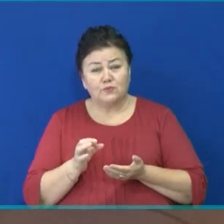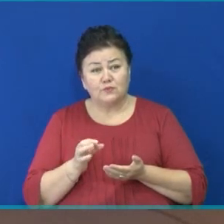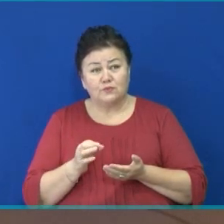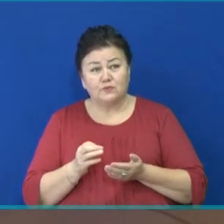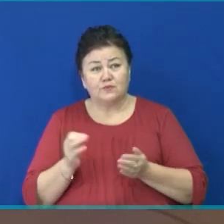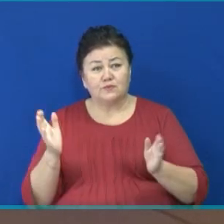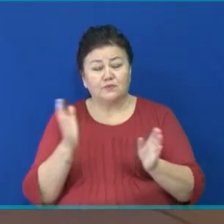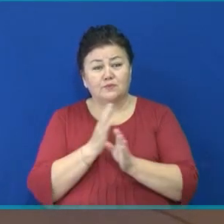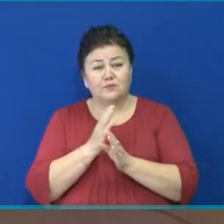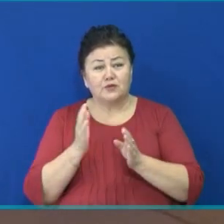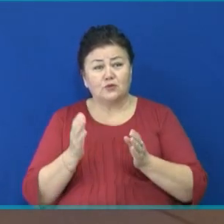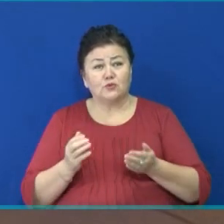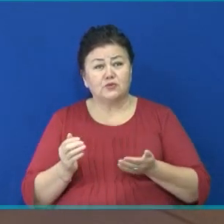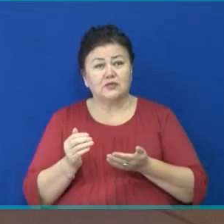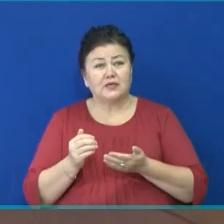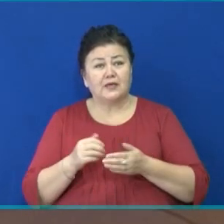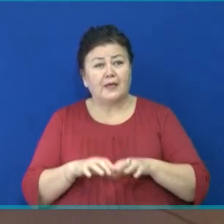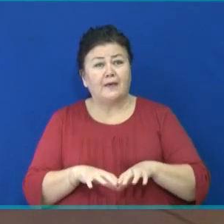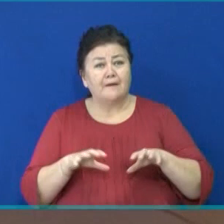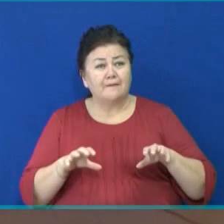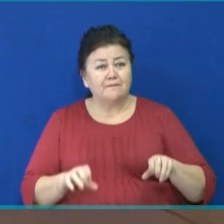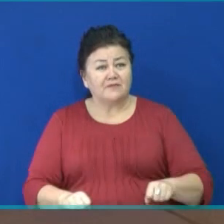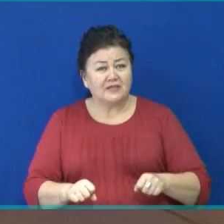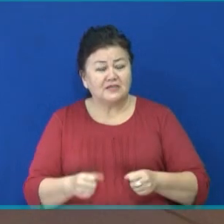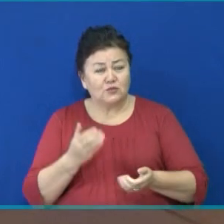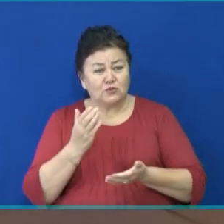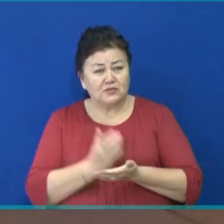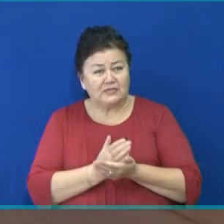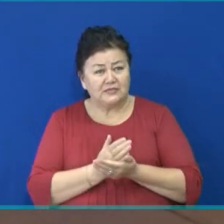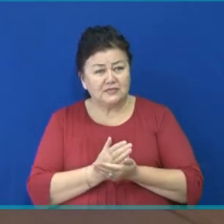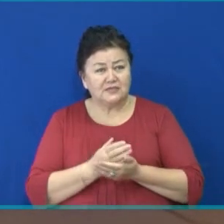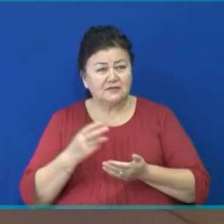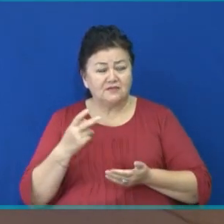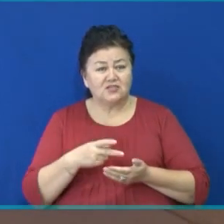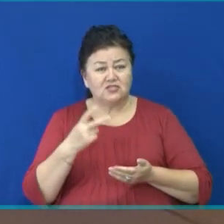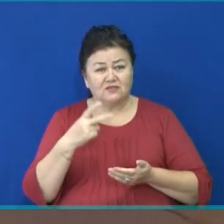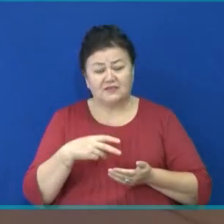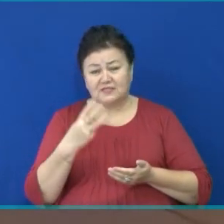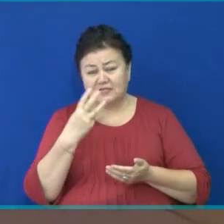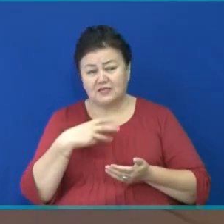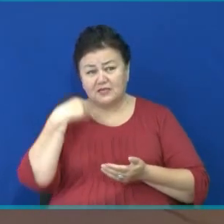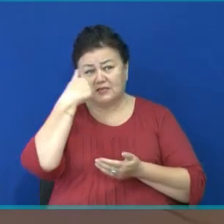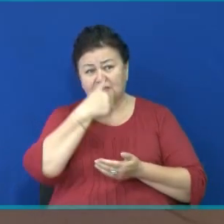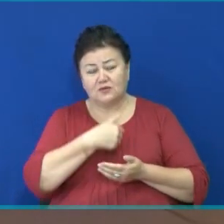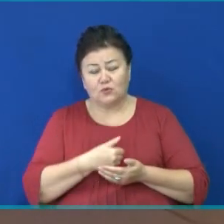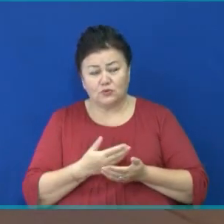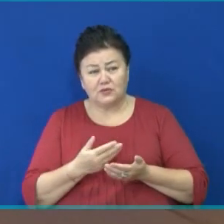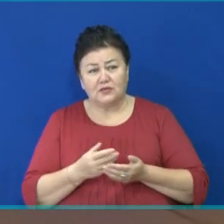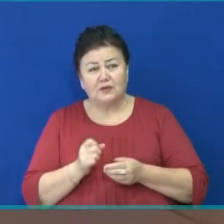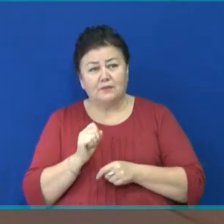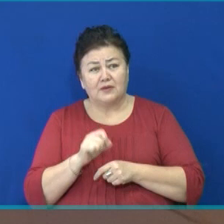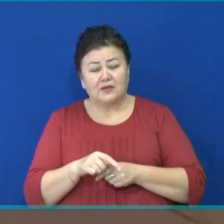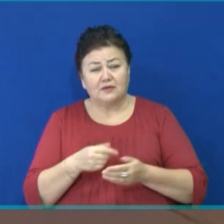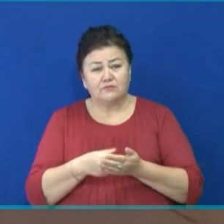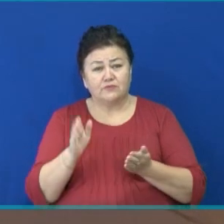табиғи монополиялық реттеу комитет департаментінің 11 шілде 2023 жылы 41 бұйрығына сәйкес